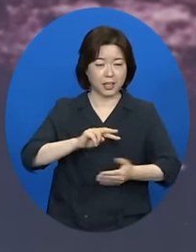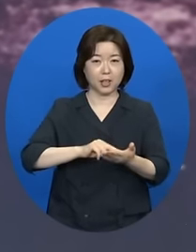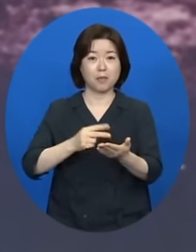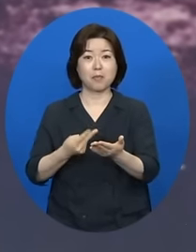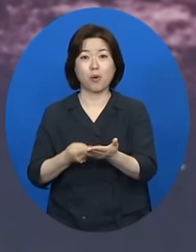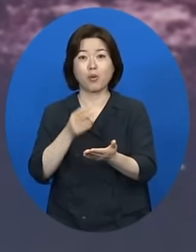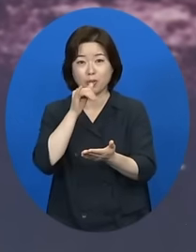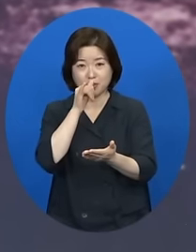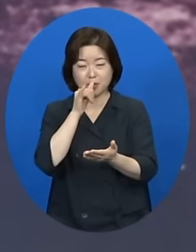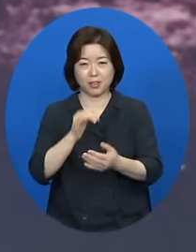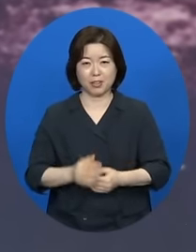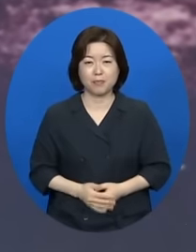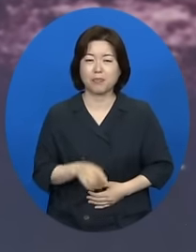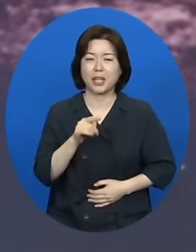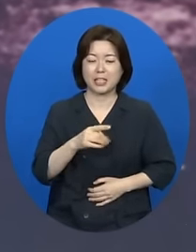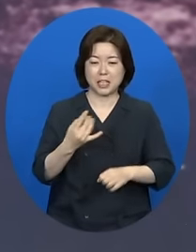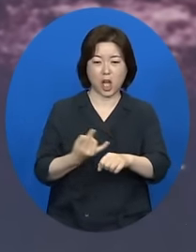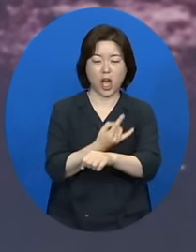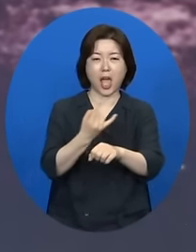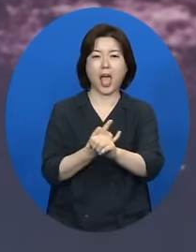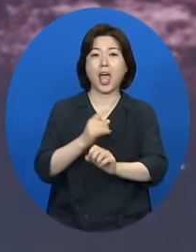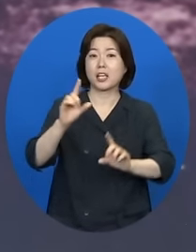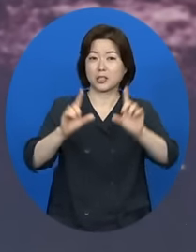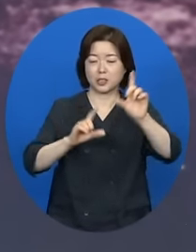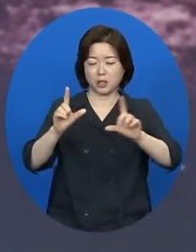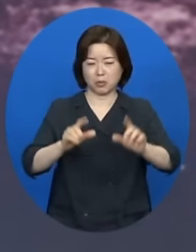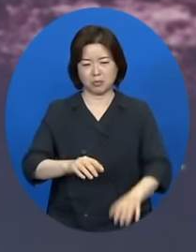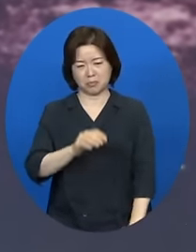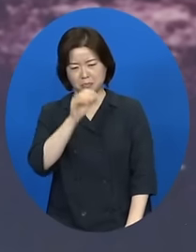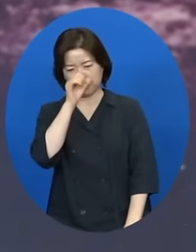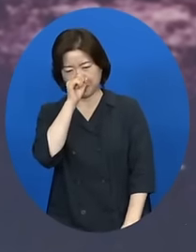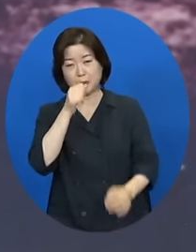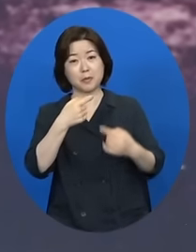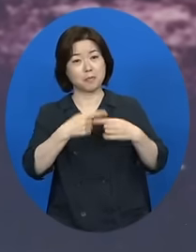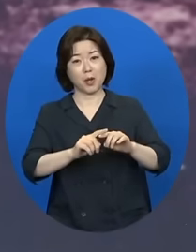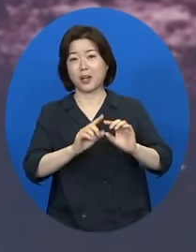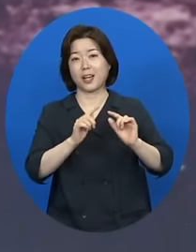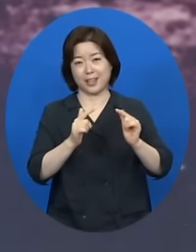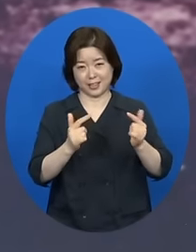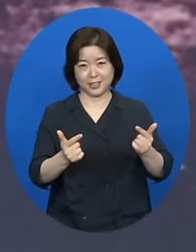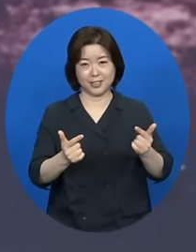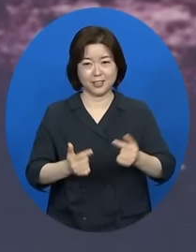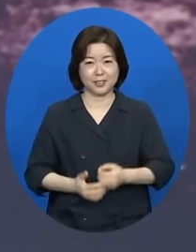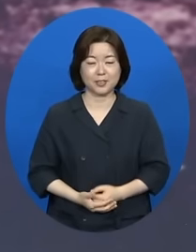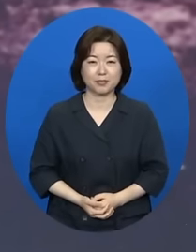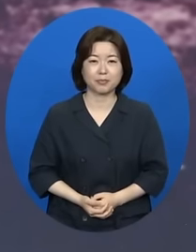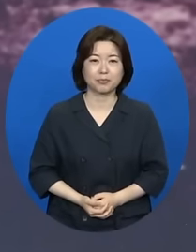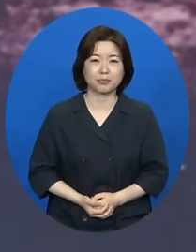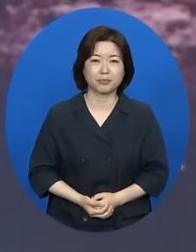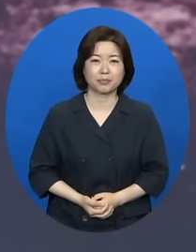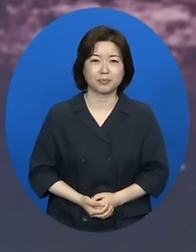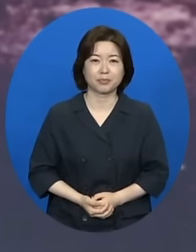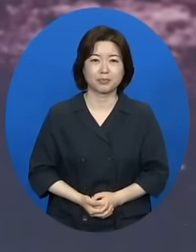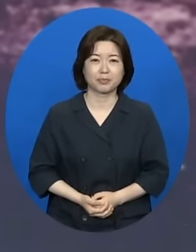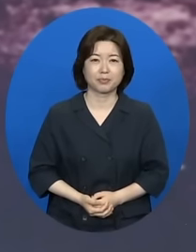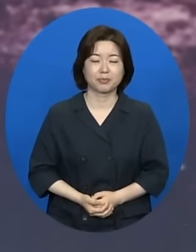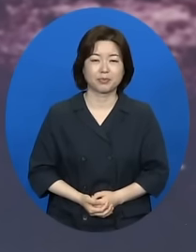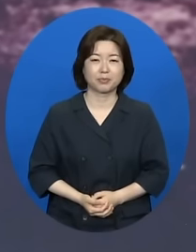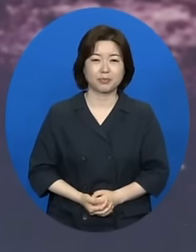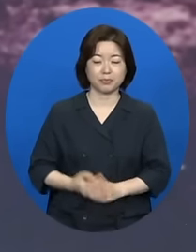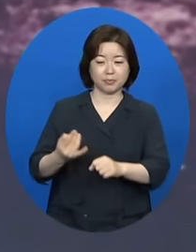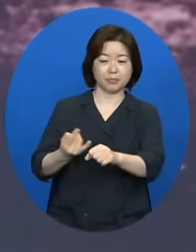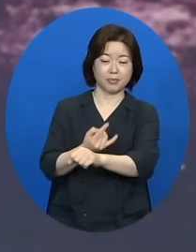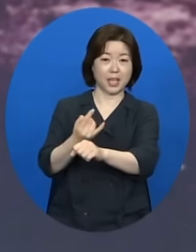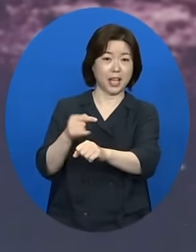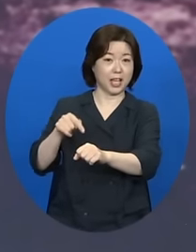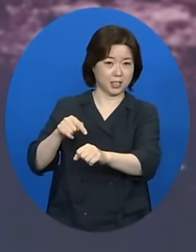했습니다. 성경은 분명 이러한 에서의 태도를 좋게 평가하고 있지 않다는 것이죠. 에서에게도